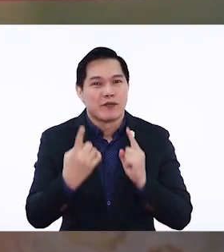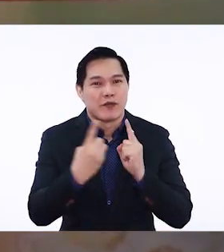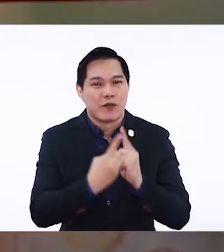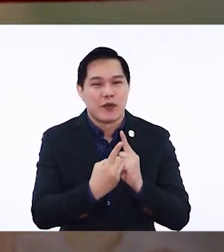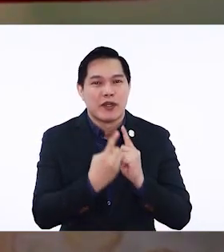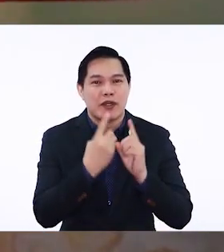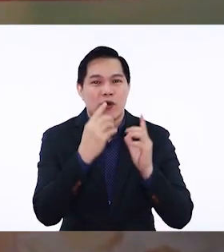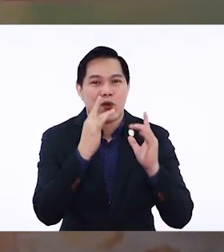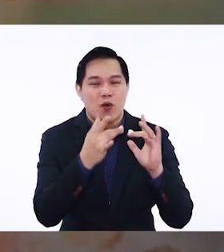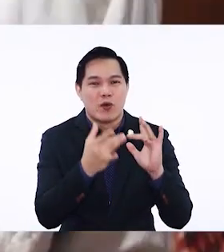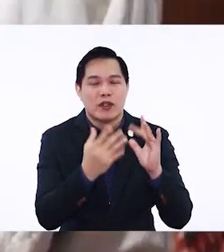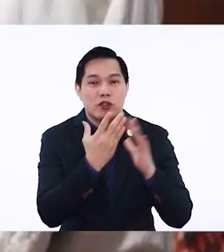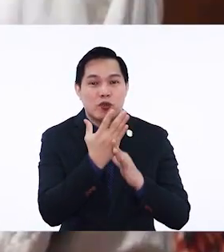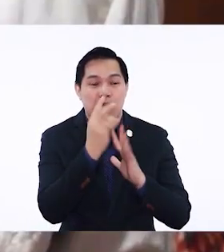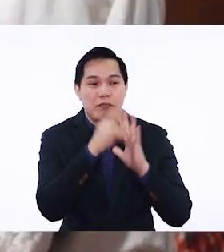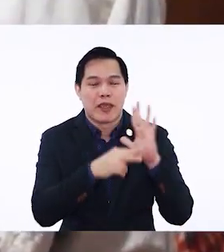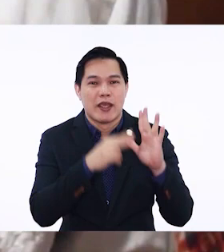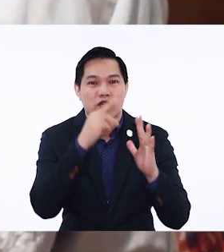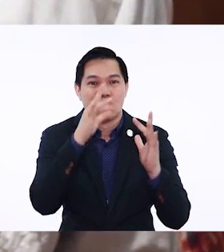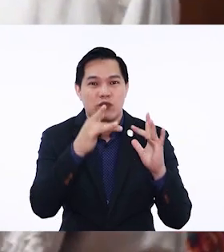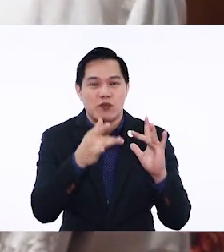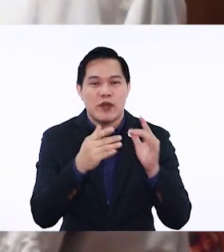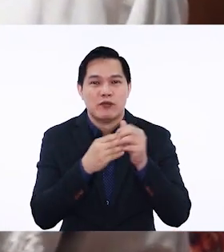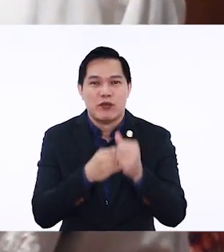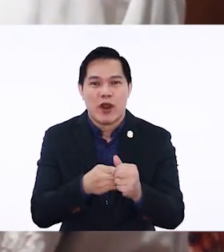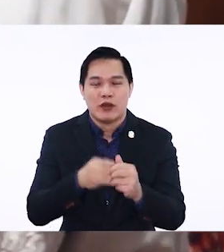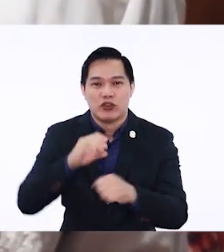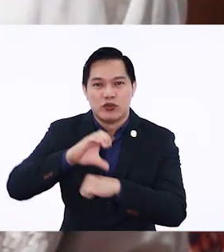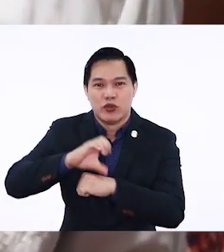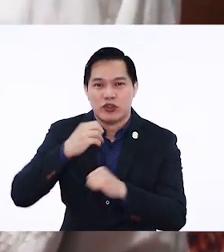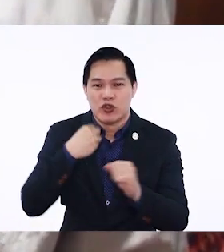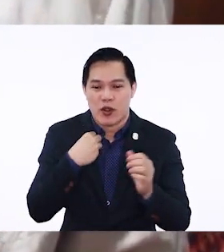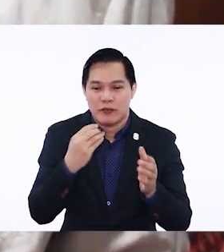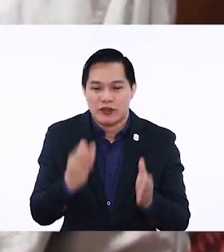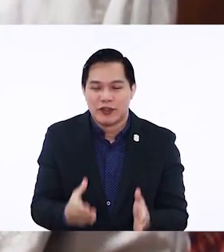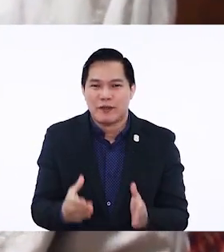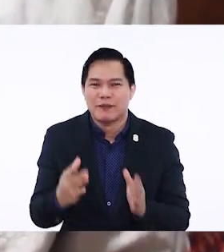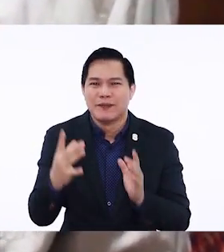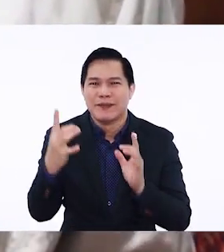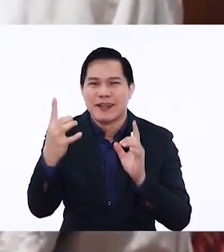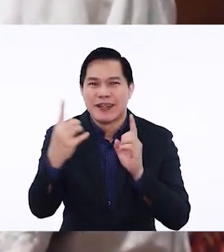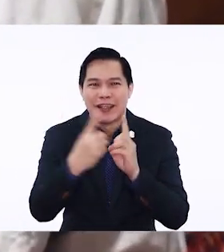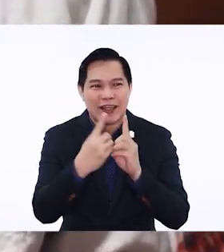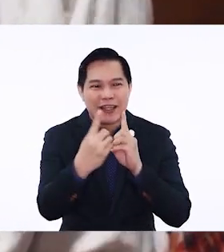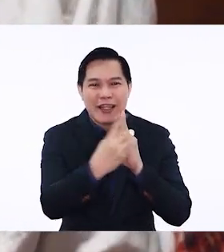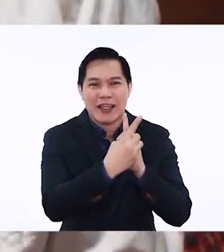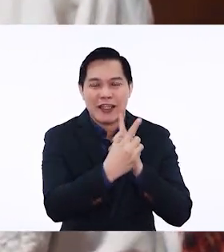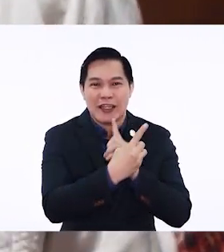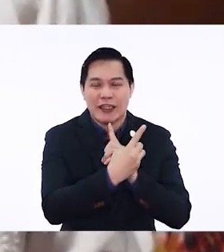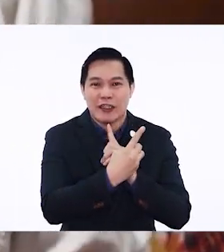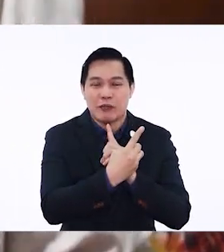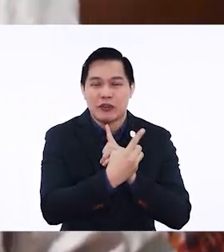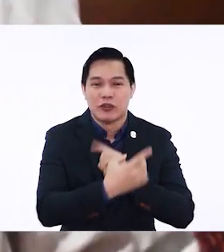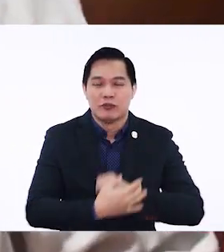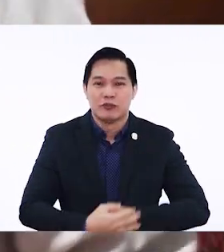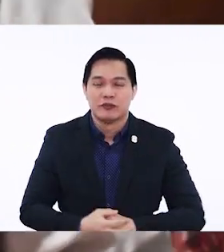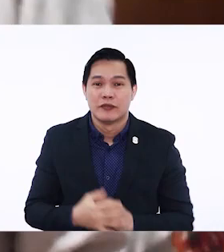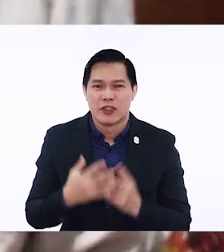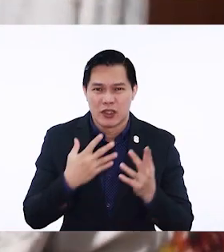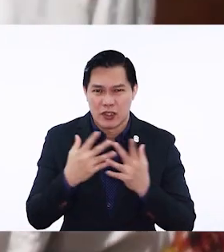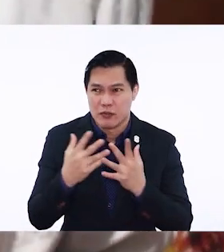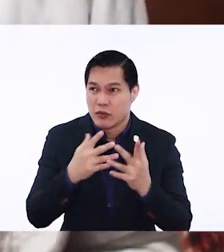ng video conferencing at sa pangunguna ng mga may tungkulin ay nagkita-kita ang mga kapatid kahit na sila